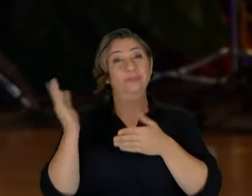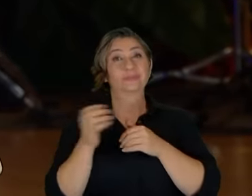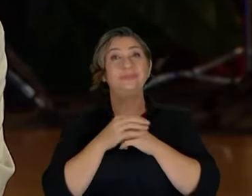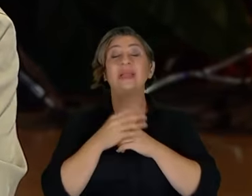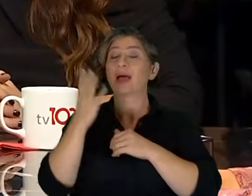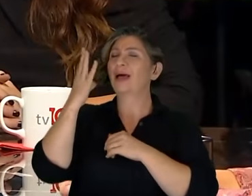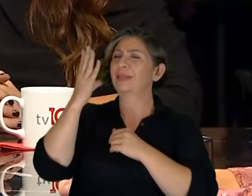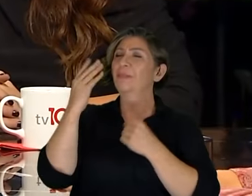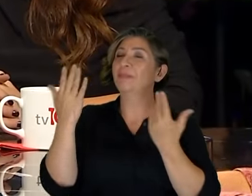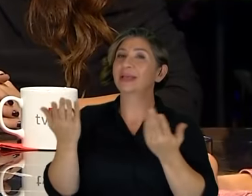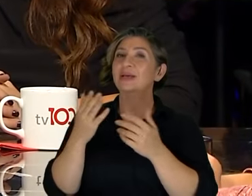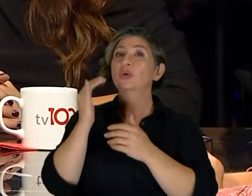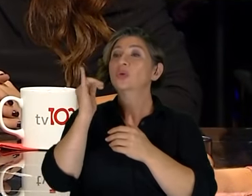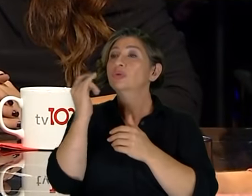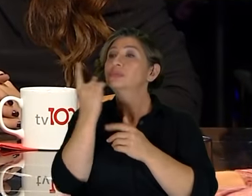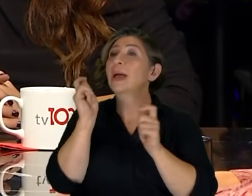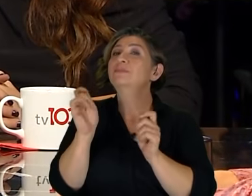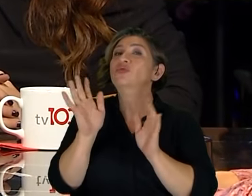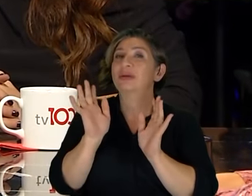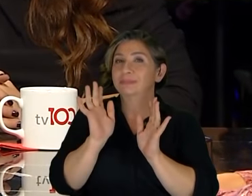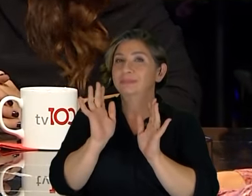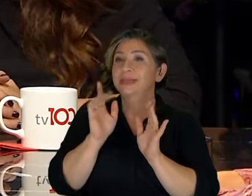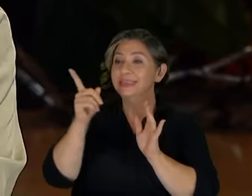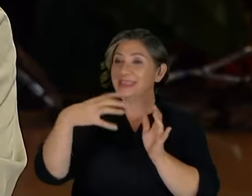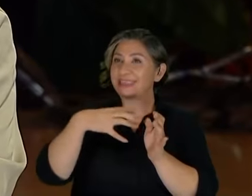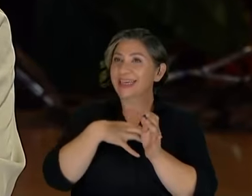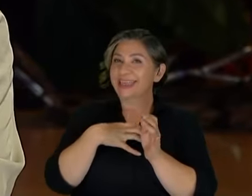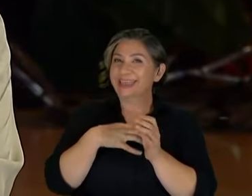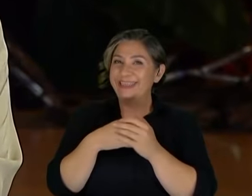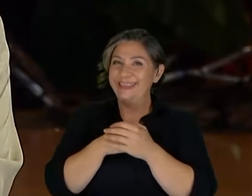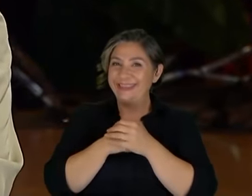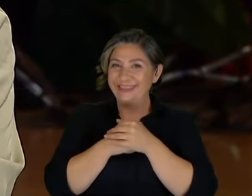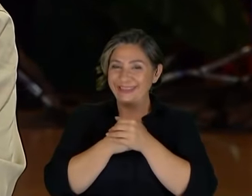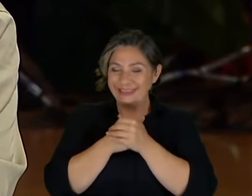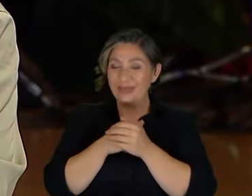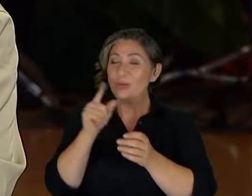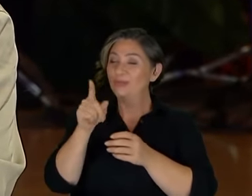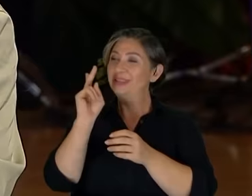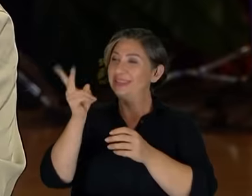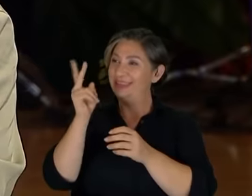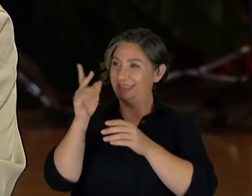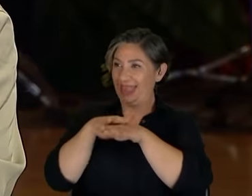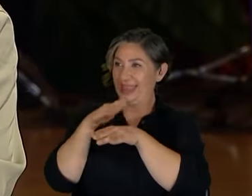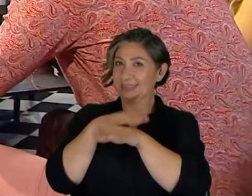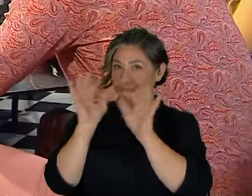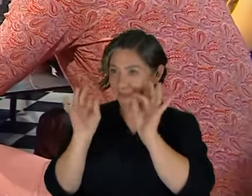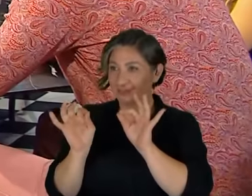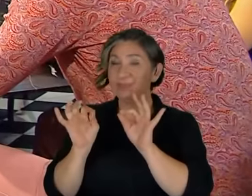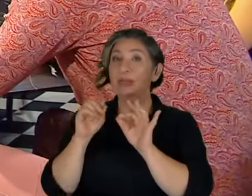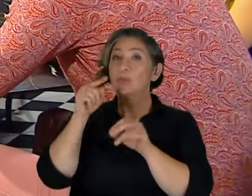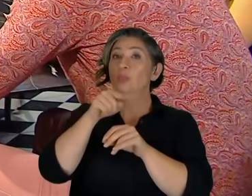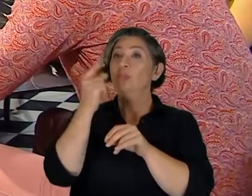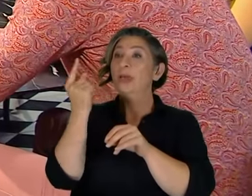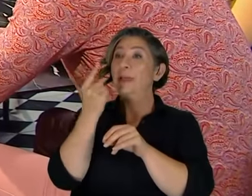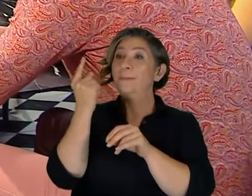peki. Yani kötü bir şey yapmayacağım zaten. Peki siz kendi bu sizin bu sizin British Short Hair'ınız evet, değil mi? Evet benim. Bunu